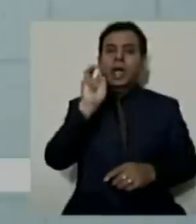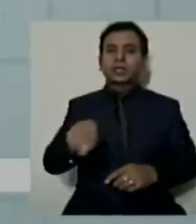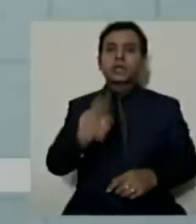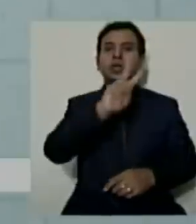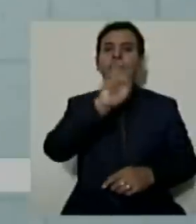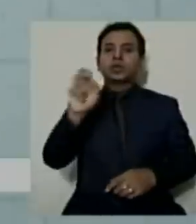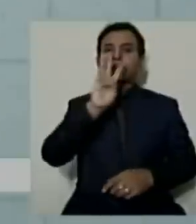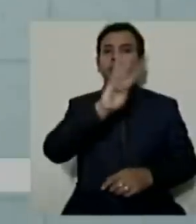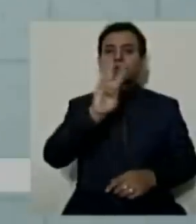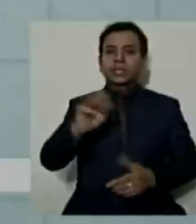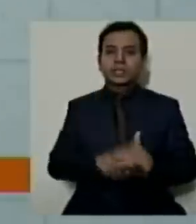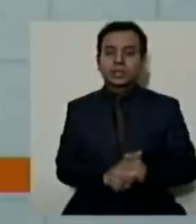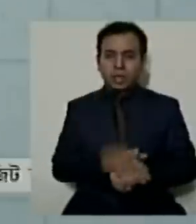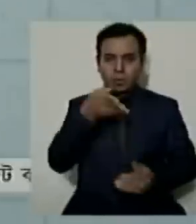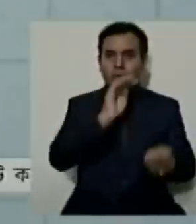2,63,957।